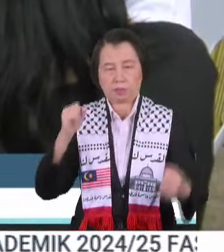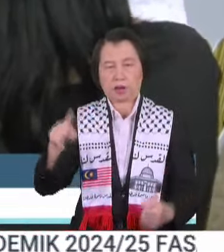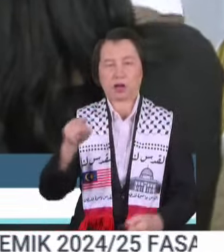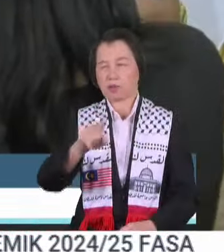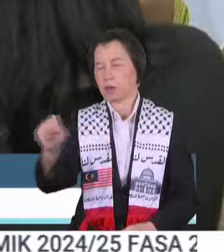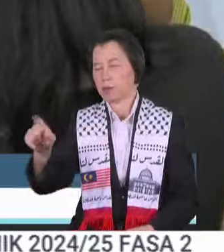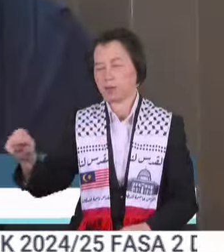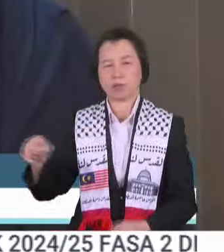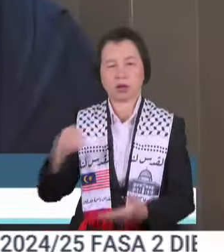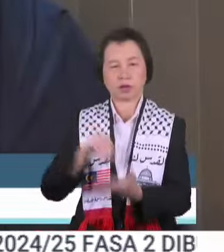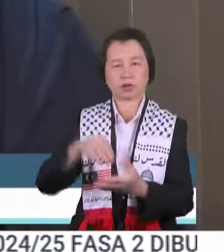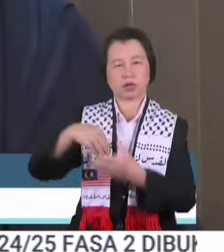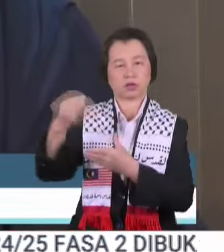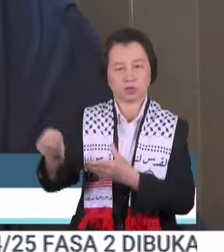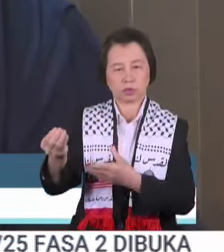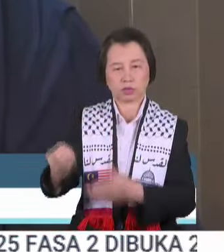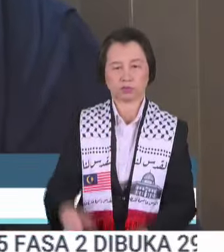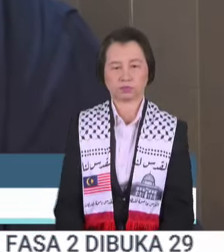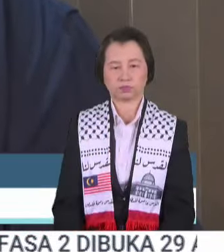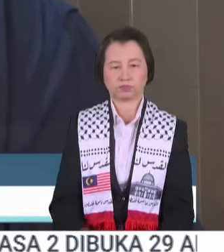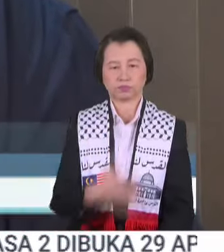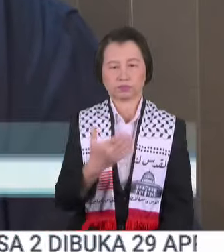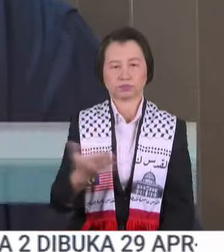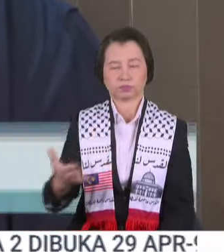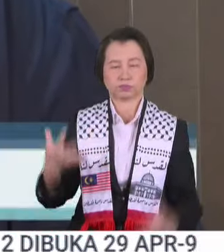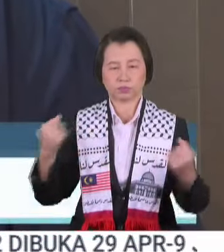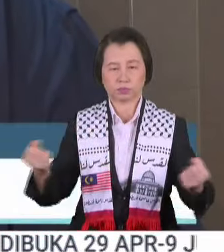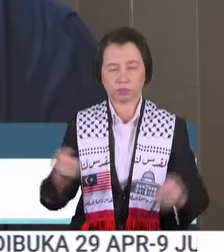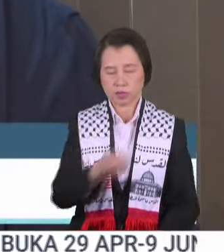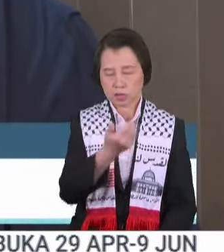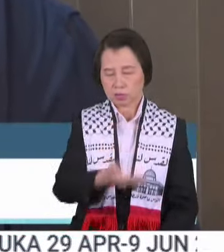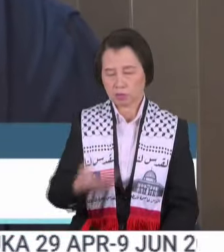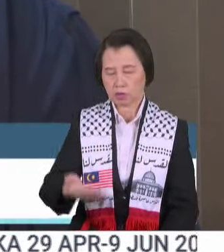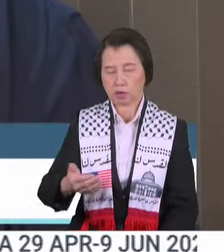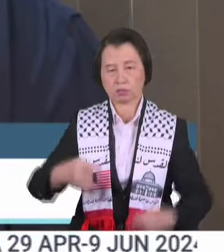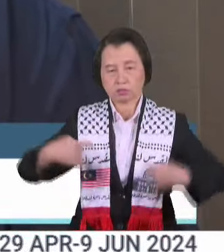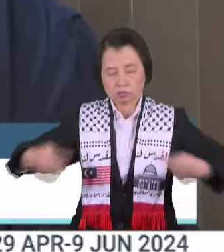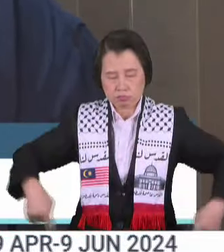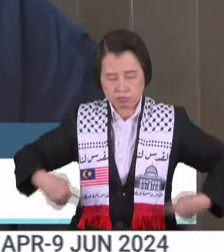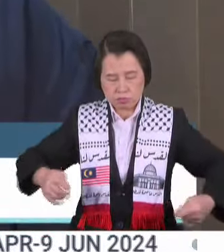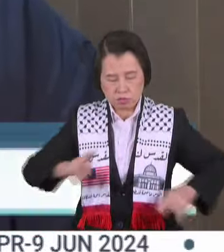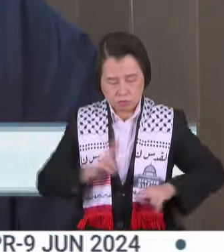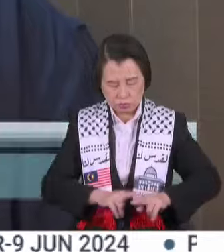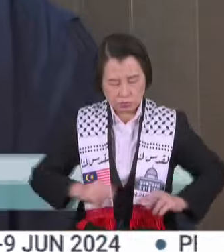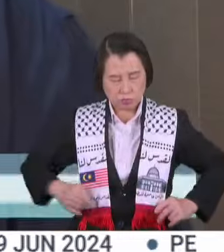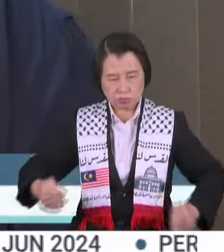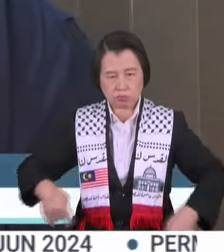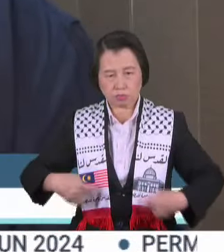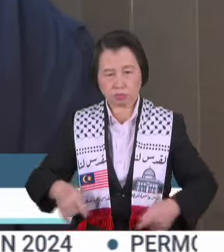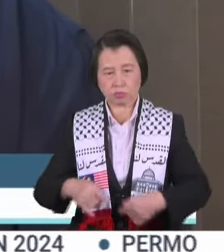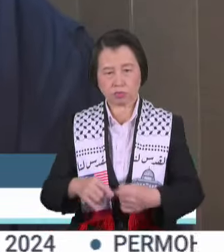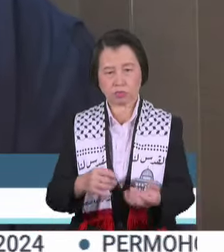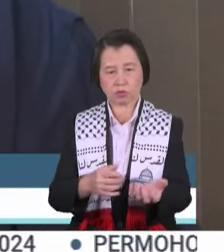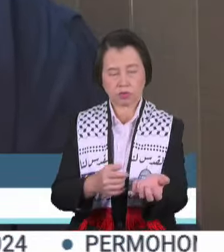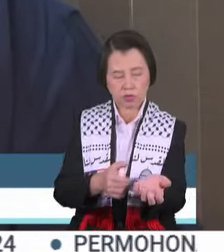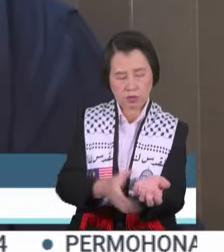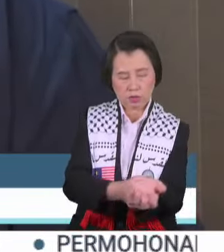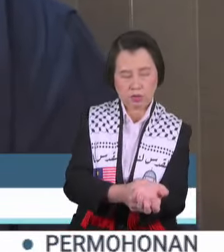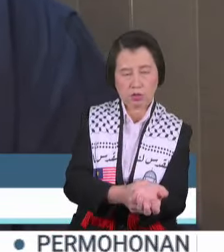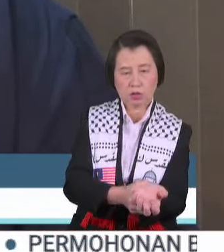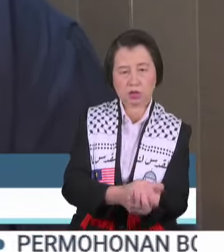pasaran. Barang kesihatan, equipment macam wheelchair, pressure machine, cek